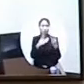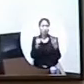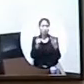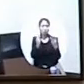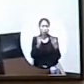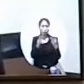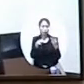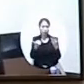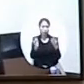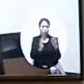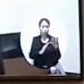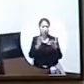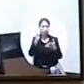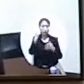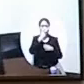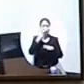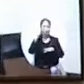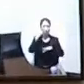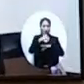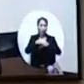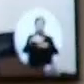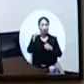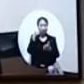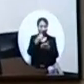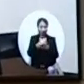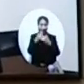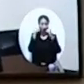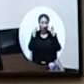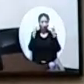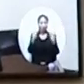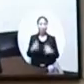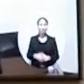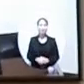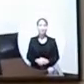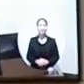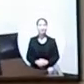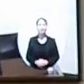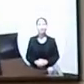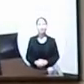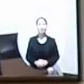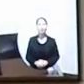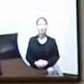수시군 공유재산관리계획안은 가결되었음을 선포합니다.